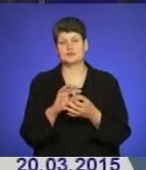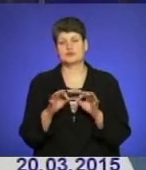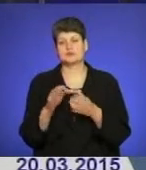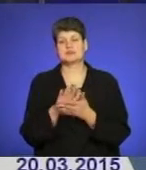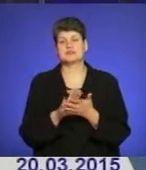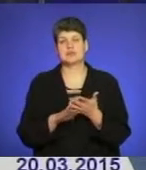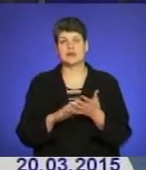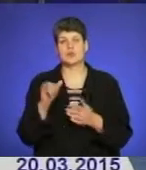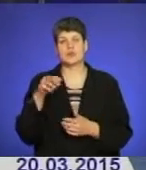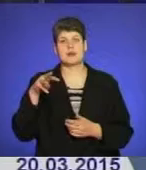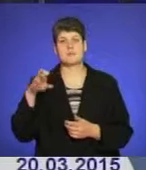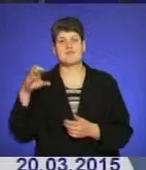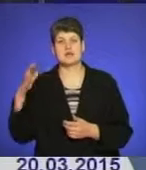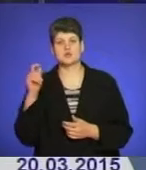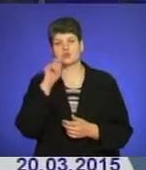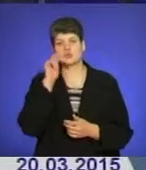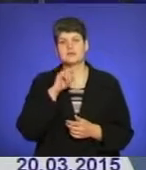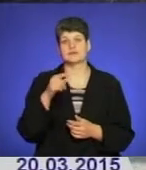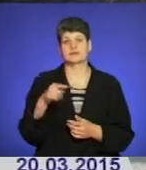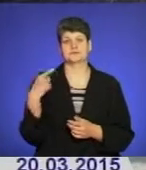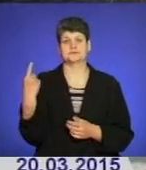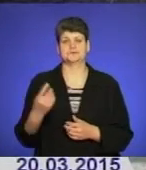зв'язків з громадськістю УМВС України в області.